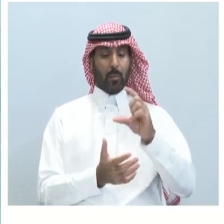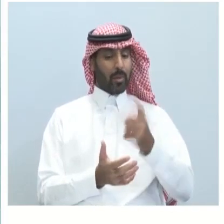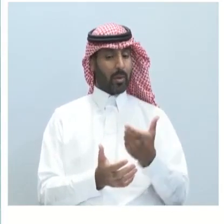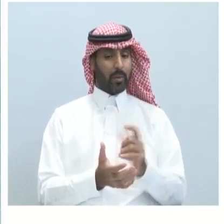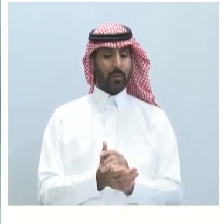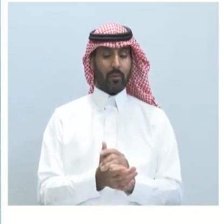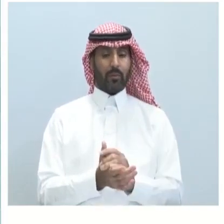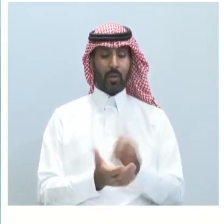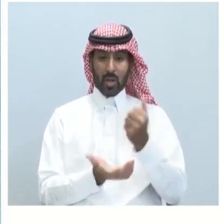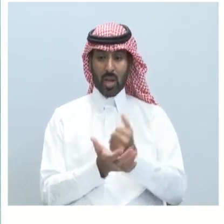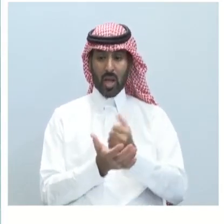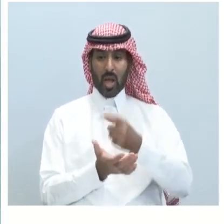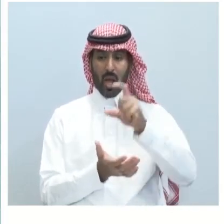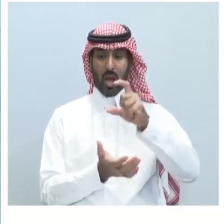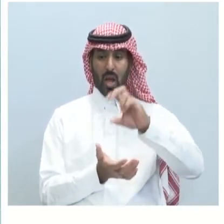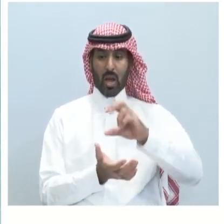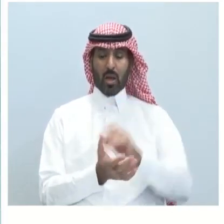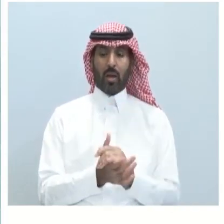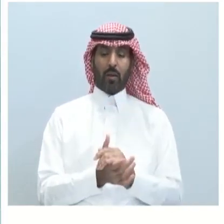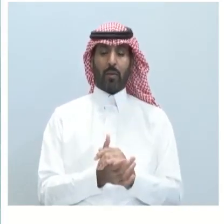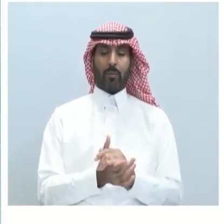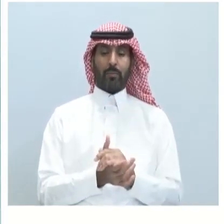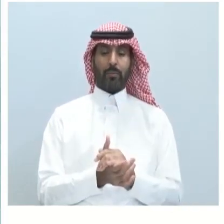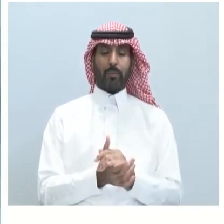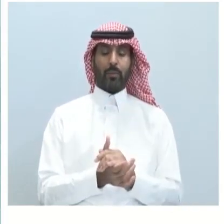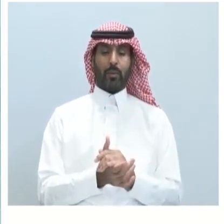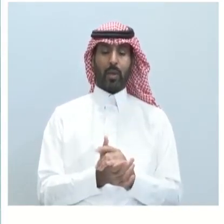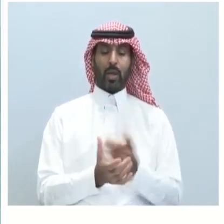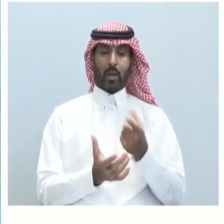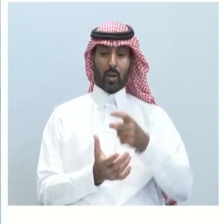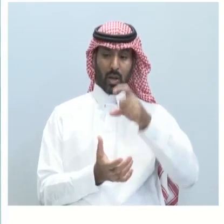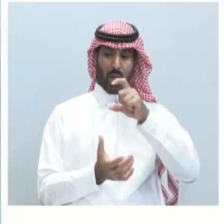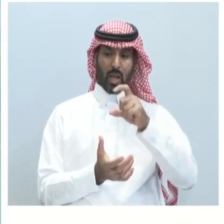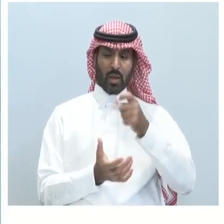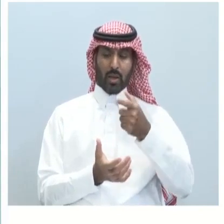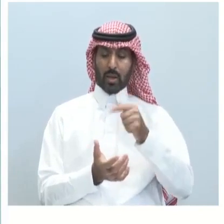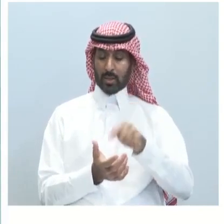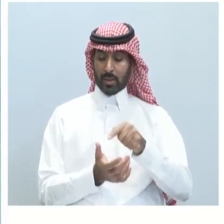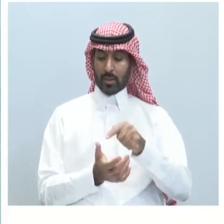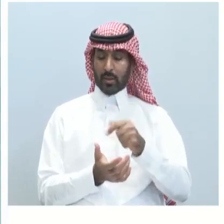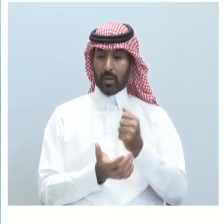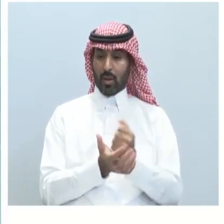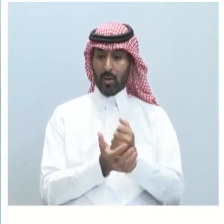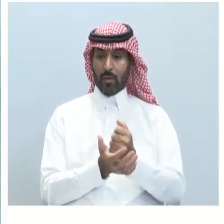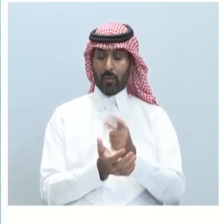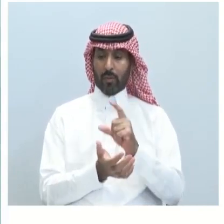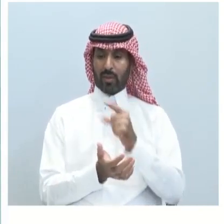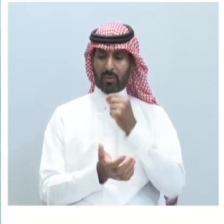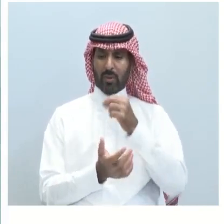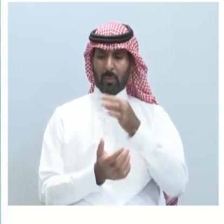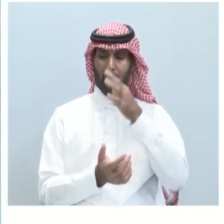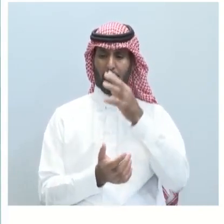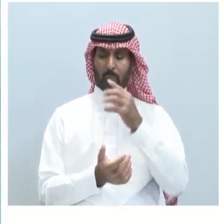في القهوه معطيك المحلول هو عندي هنا القهوه ومعطيك سؤال هل تعد القهوه حمضيه